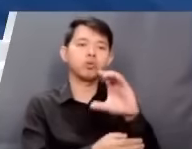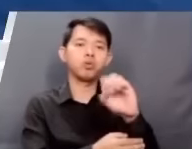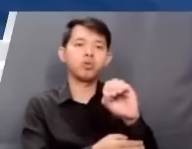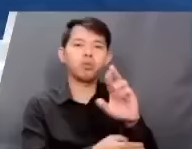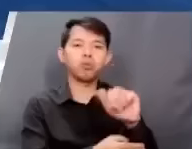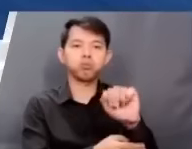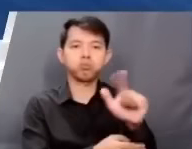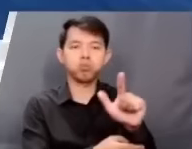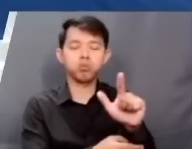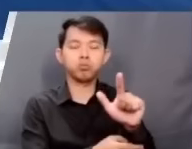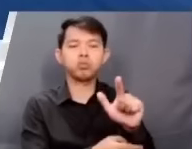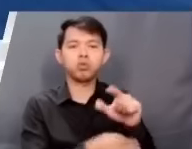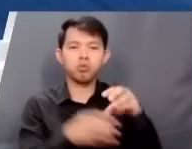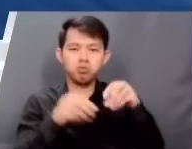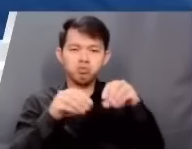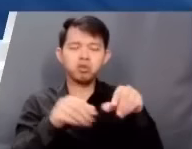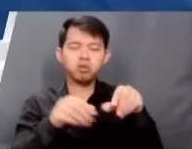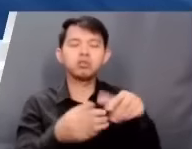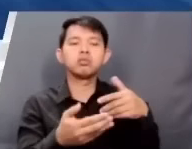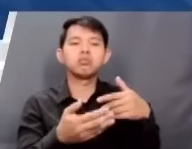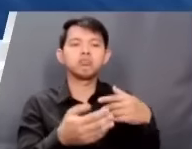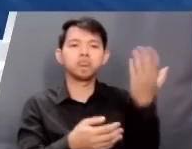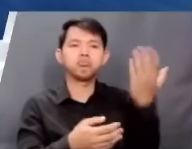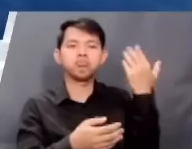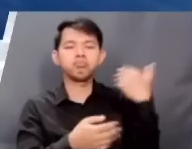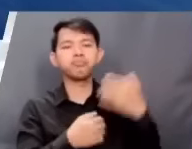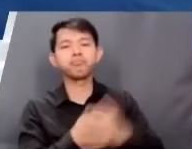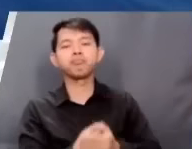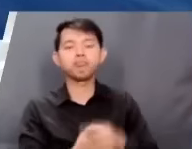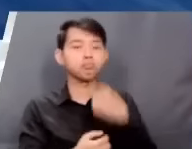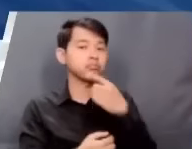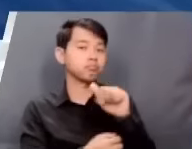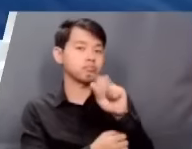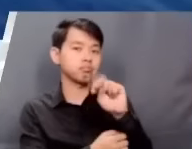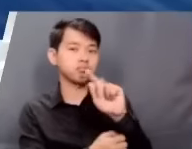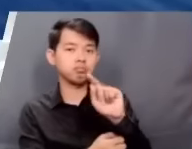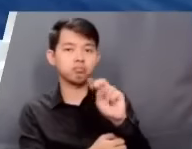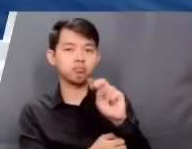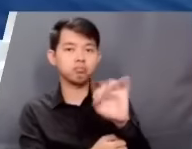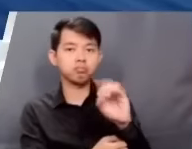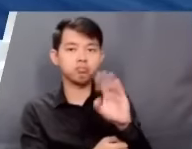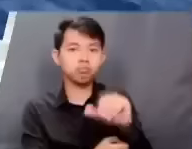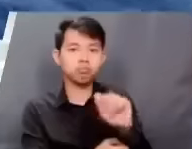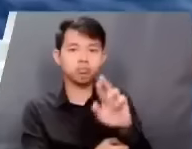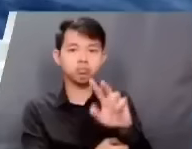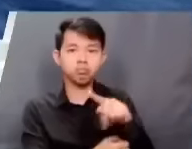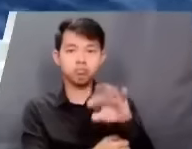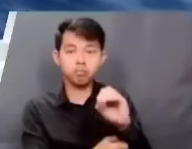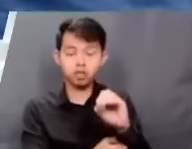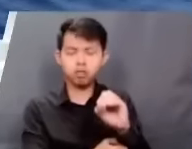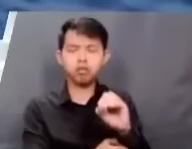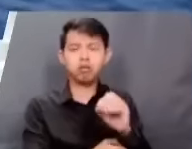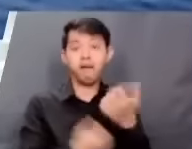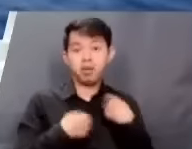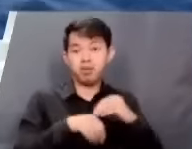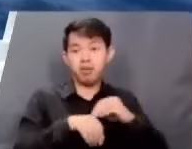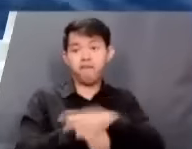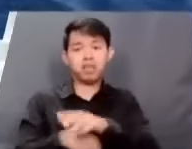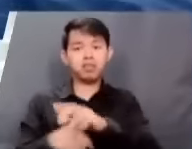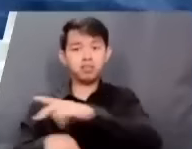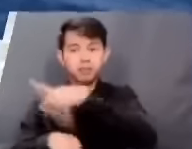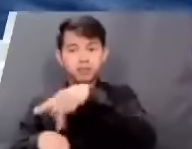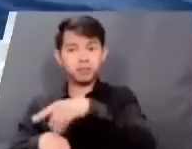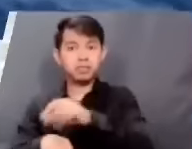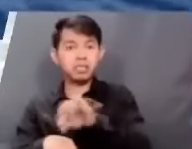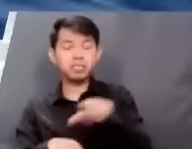retired Supreme Court Associate Justice Antonio Carpio, malaki ang epekto sa Pilipinas kapag nakapagtayo ng artificial island at